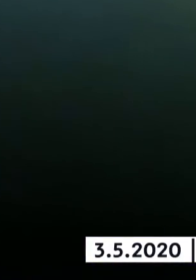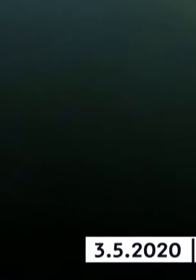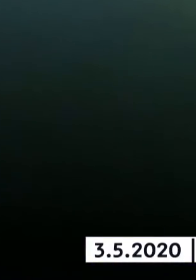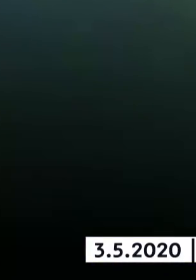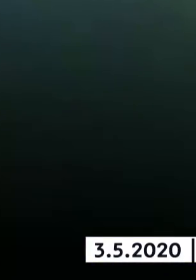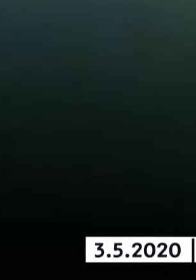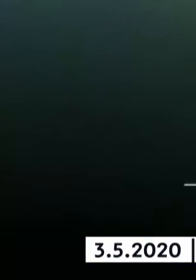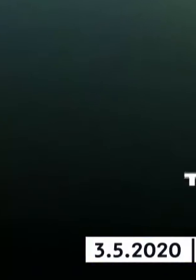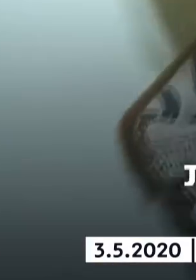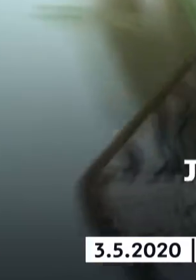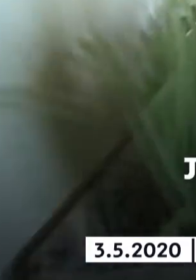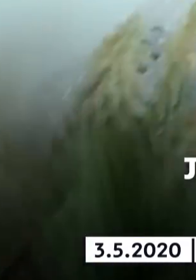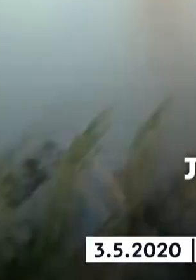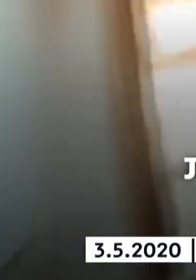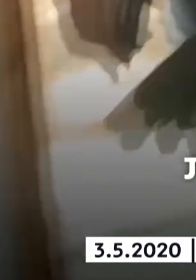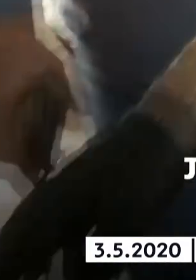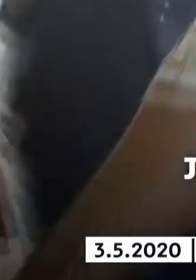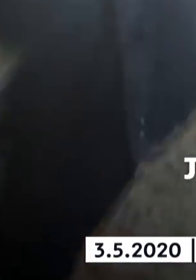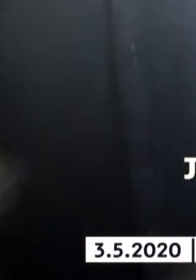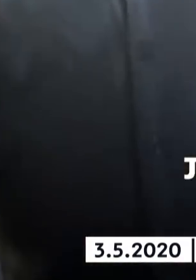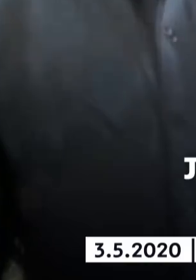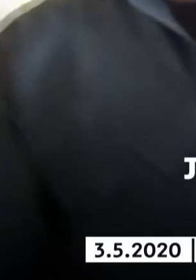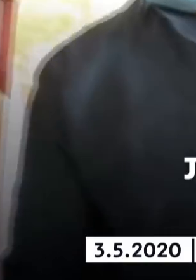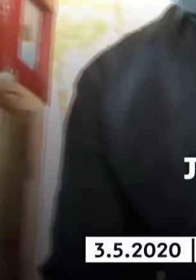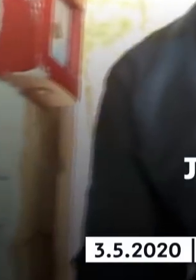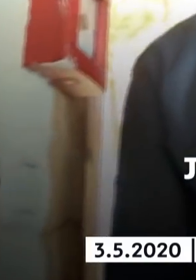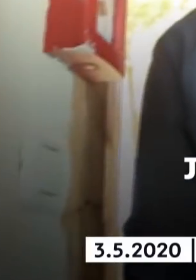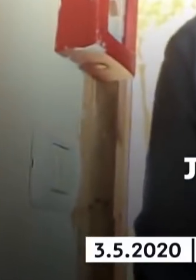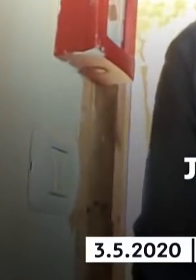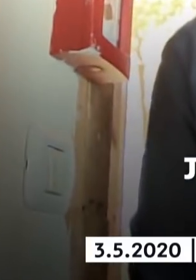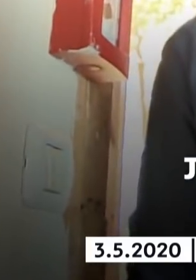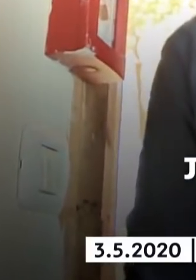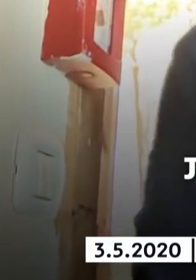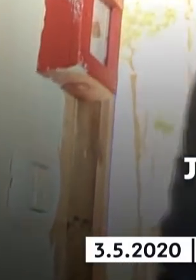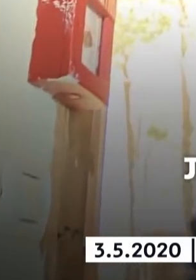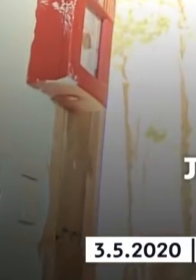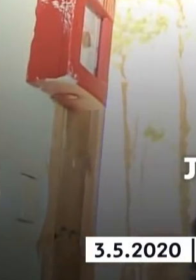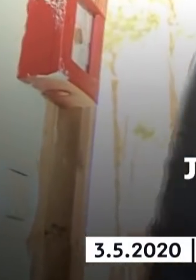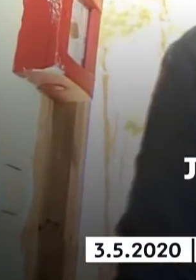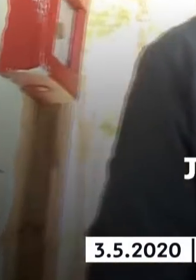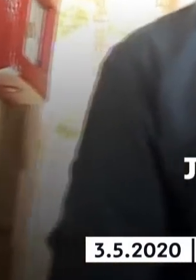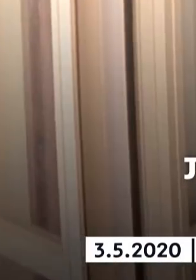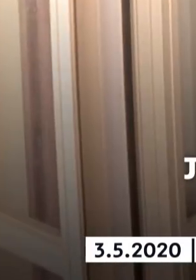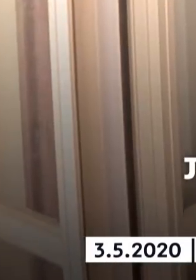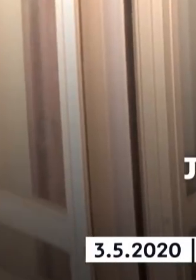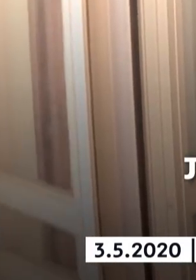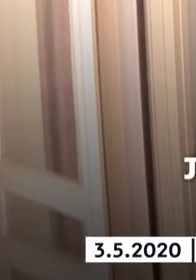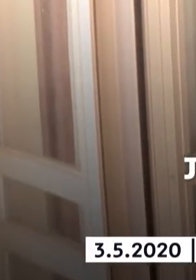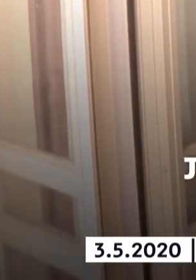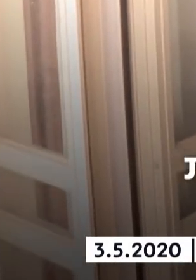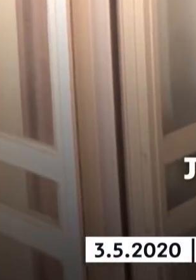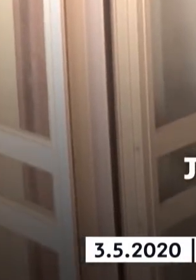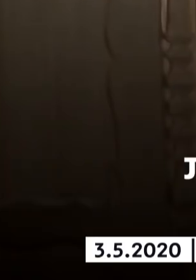המרוץ לצימר. זה פקל קורונה, כאן יש שני מסכות, שני זוגות כפפות ואת האלכוג'ל.